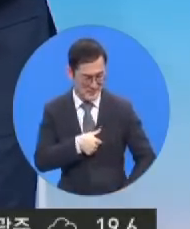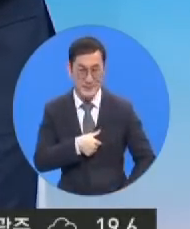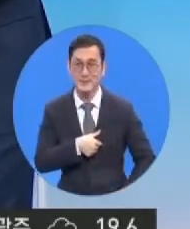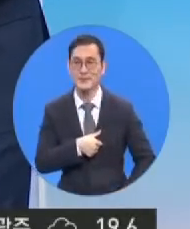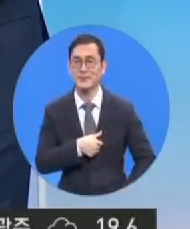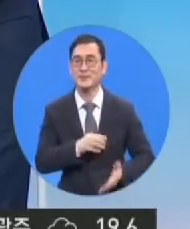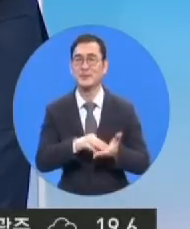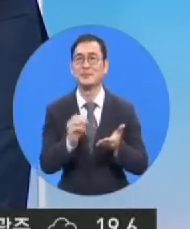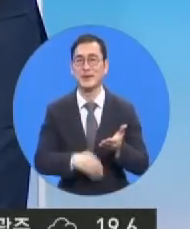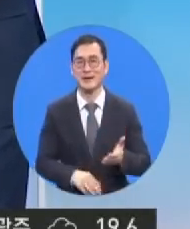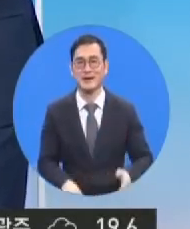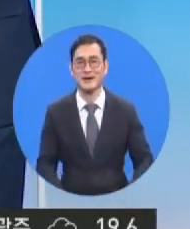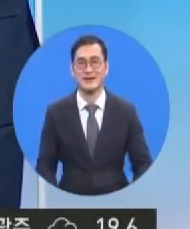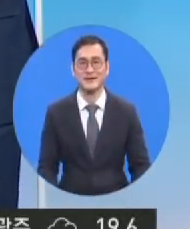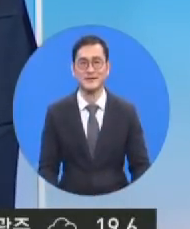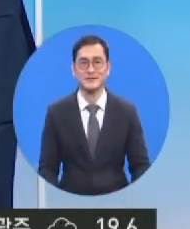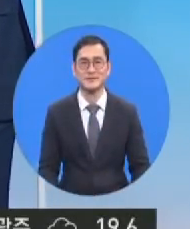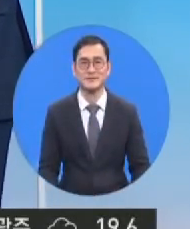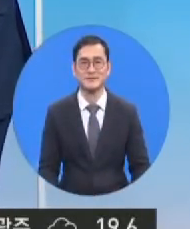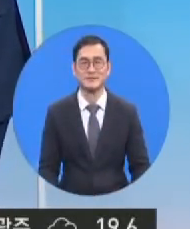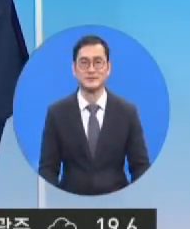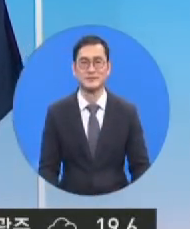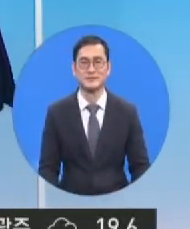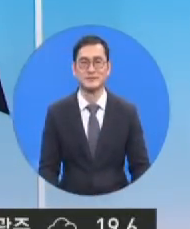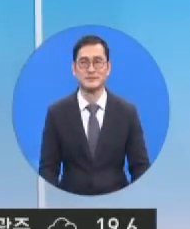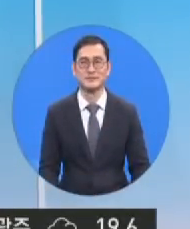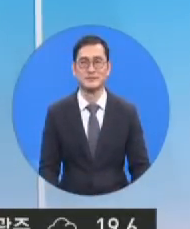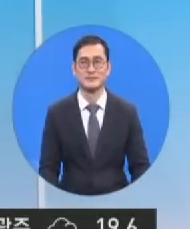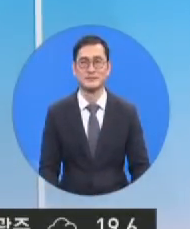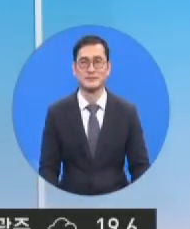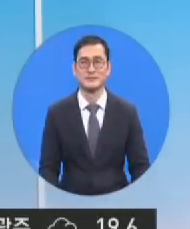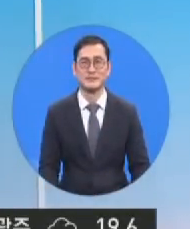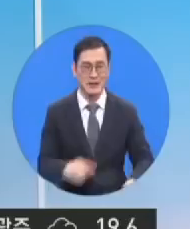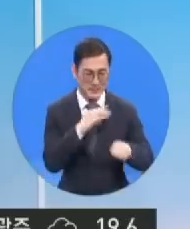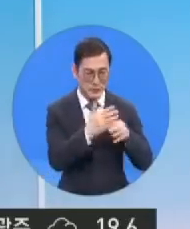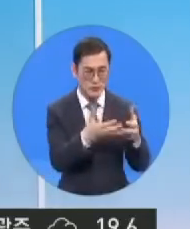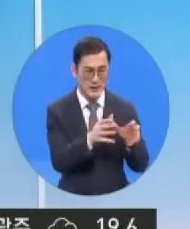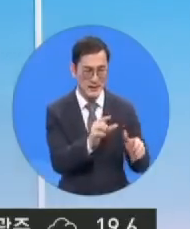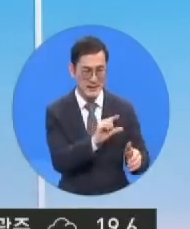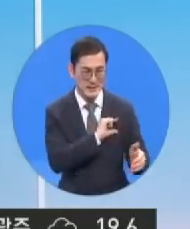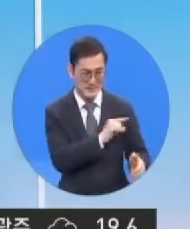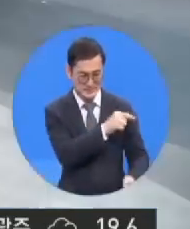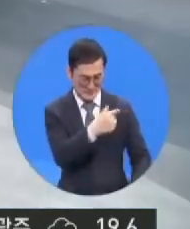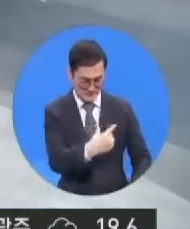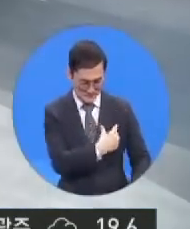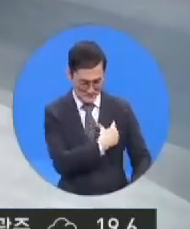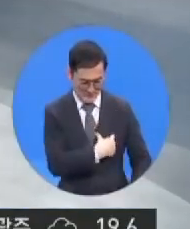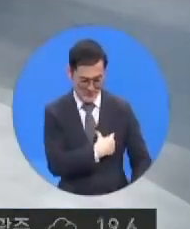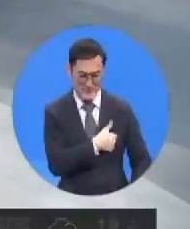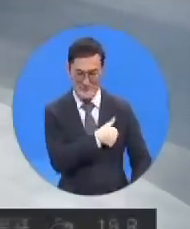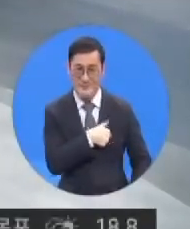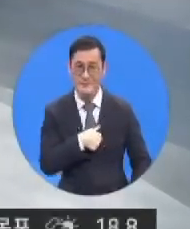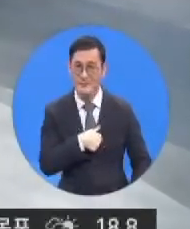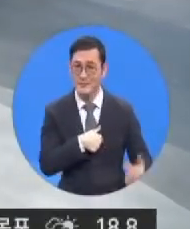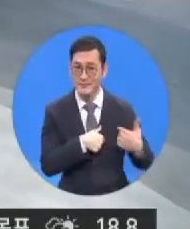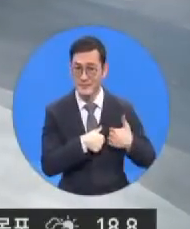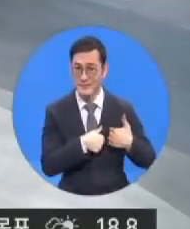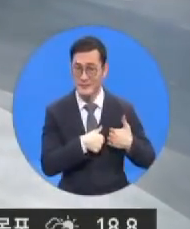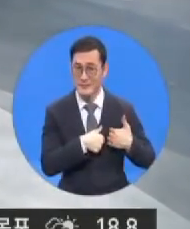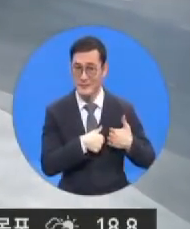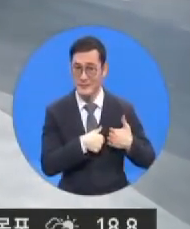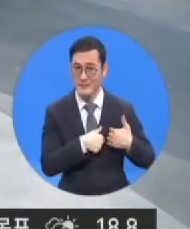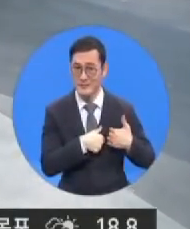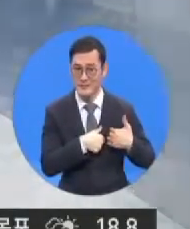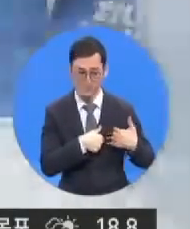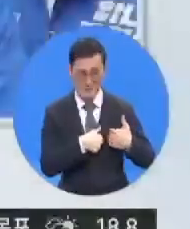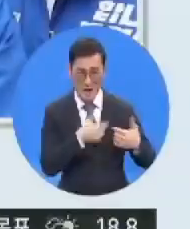부분, 글쎄요, 당명을 넣는 게더 유리하다고 생각을 하지 않기 때문에 뺐다고 봐야 될까요? 네,